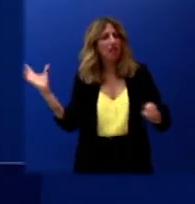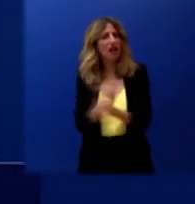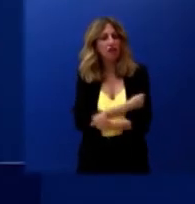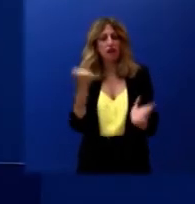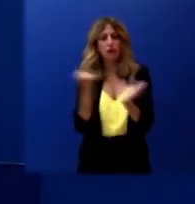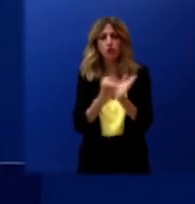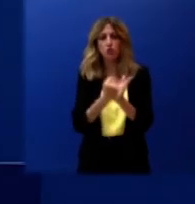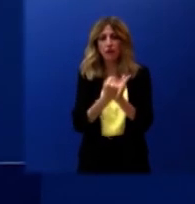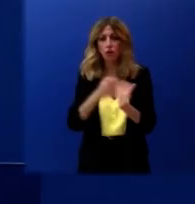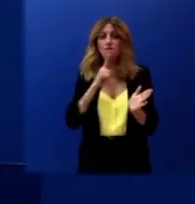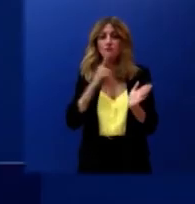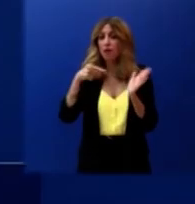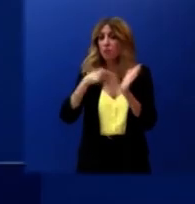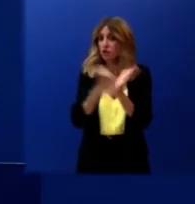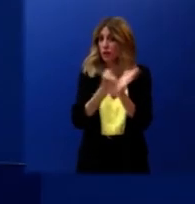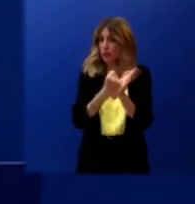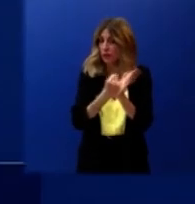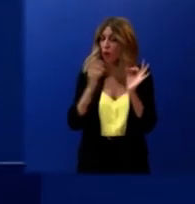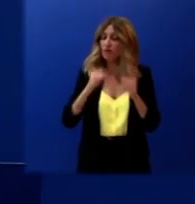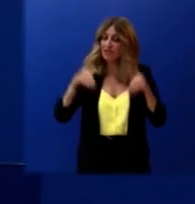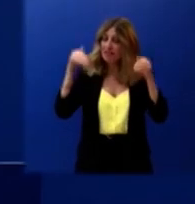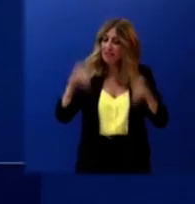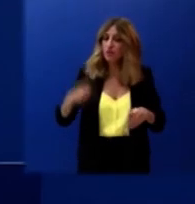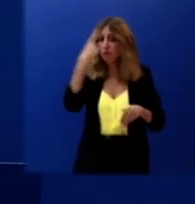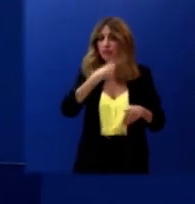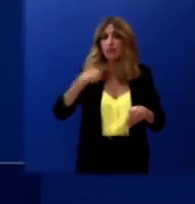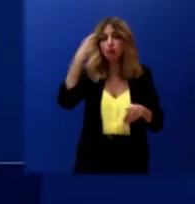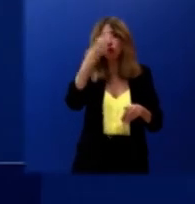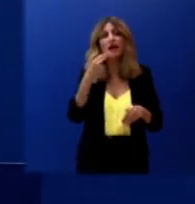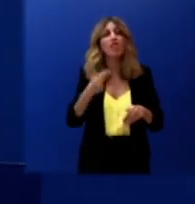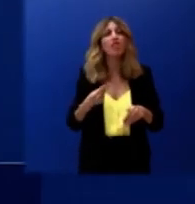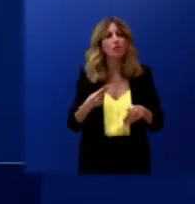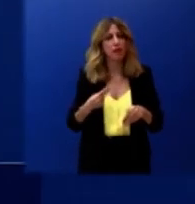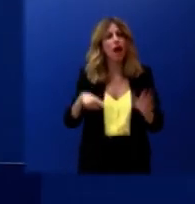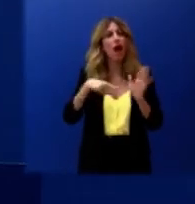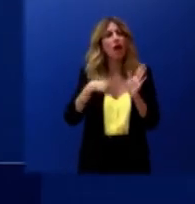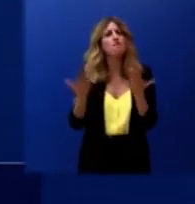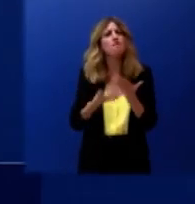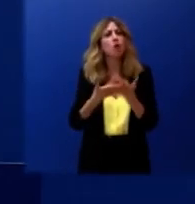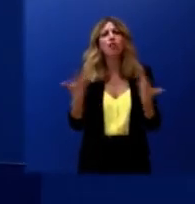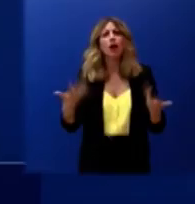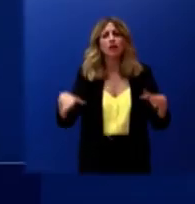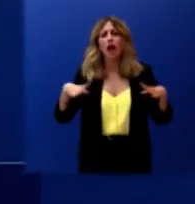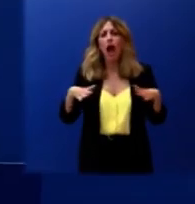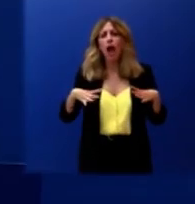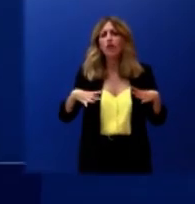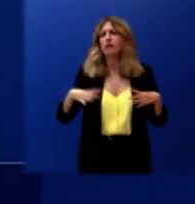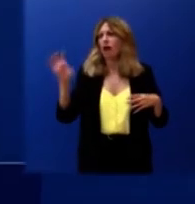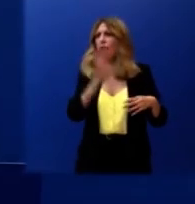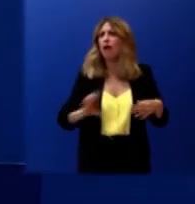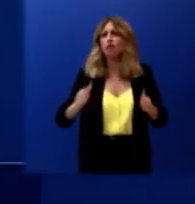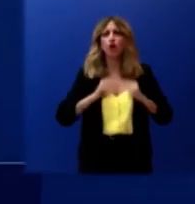με σεβασμό στα προσωπικά δεδομένα και να συμβάλλει στην τόνωση του τουρισμού. Και αυτό είναι μείζωνο σημασίας για τη χώρα